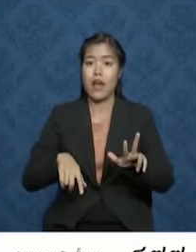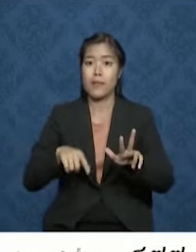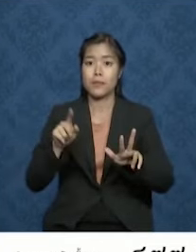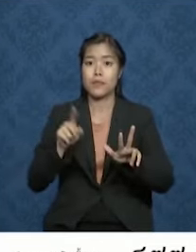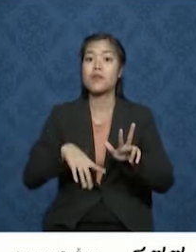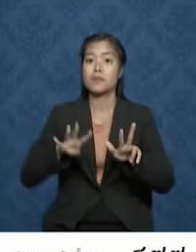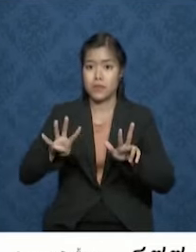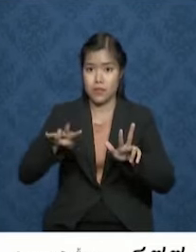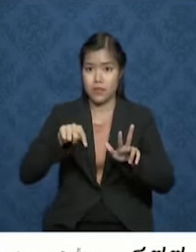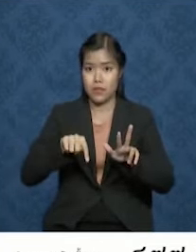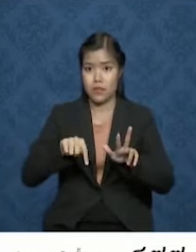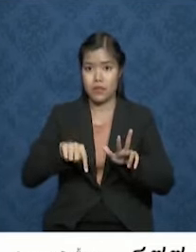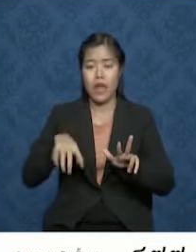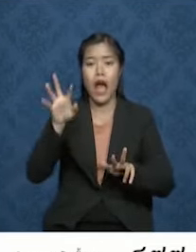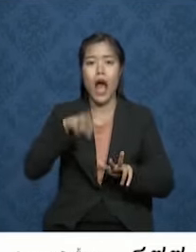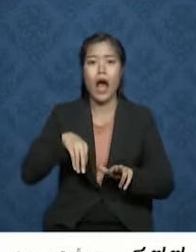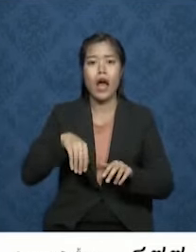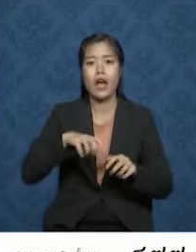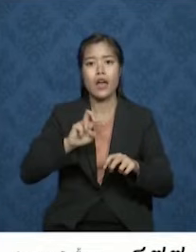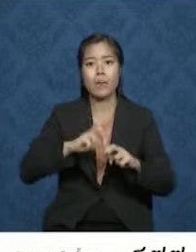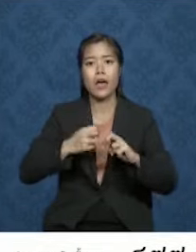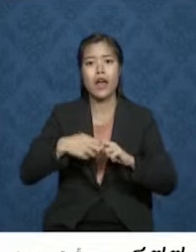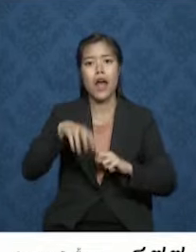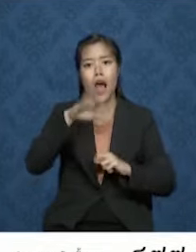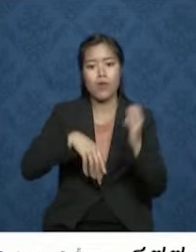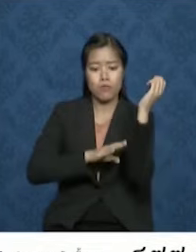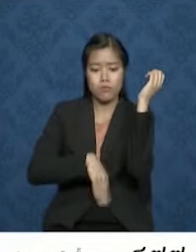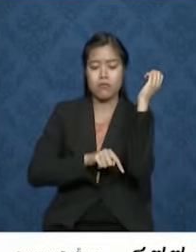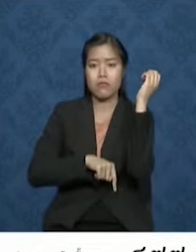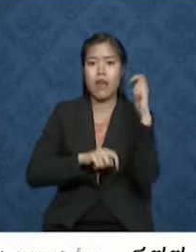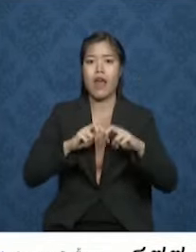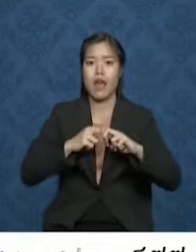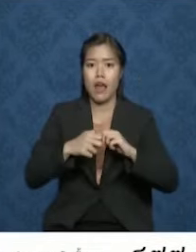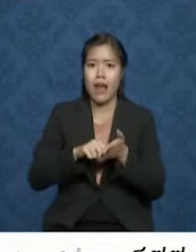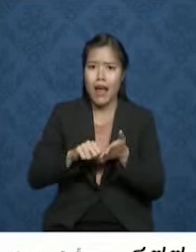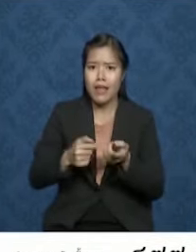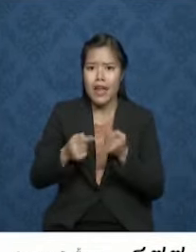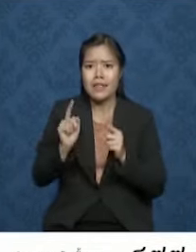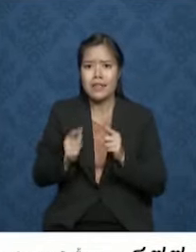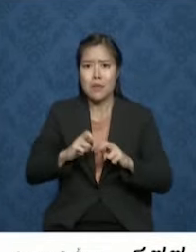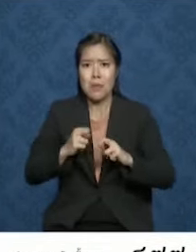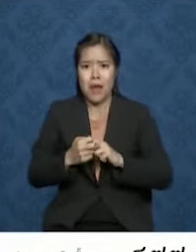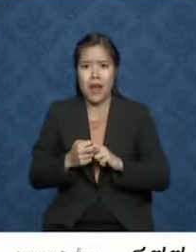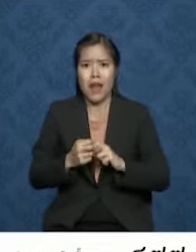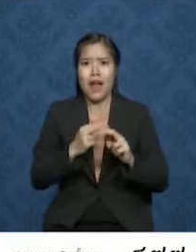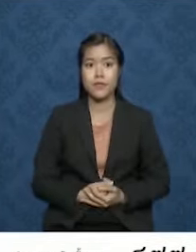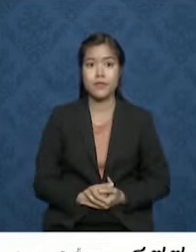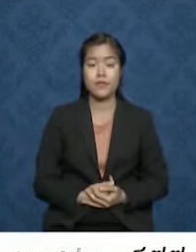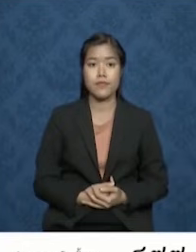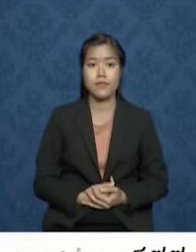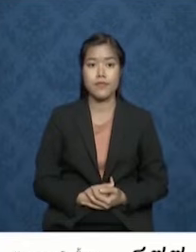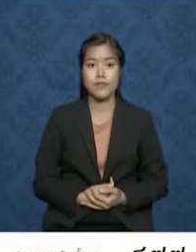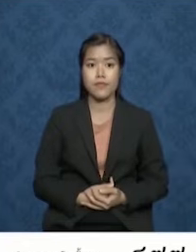ครับใช้กับปัญหาจังหวัดชายแดนภาคใต้ครับแต่โดยตัวแกเองเนี่ยนะครับก็สร้างปัญหาด้วยนะครับแก้ปัญหาด้วยสร้างปัญหาด้วย